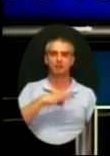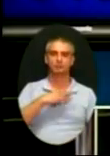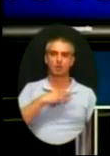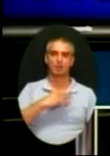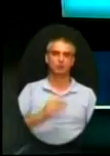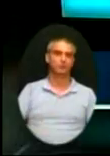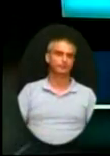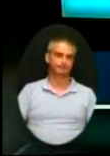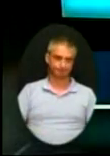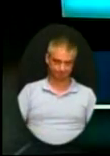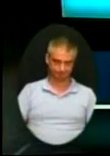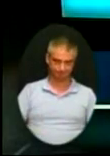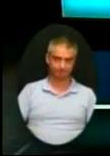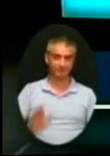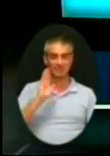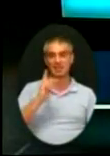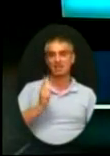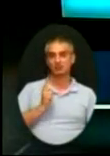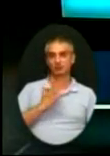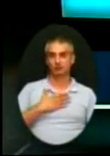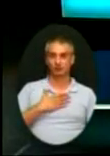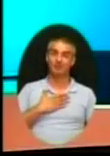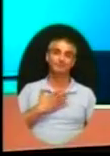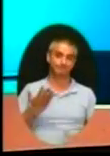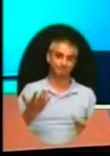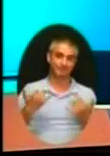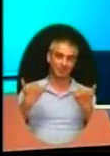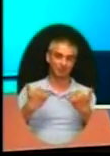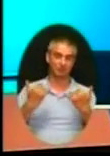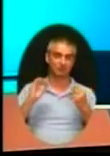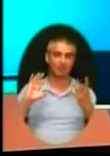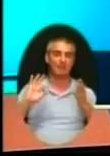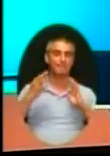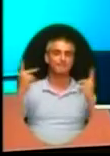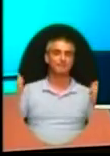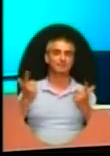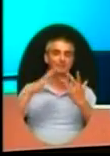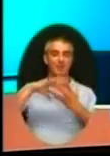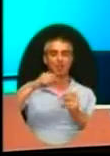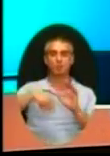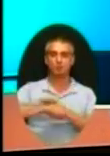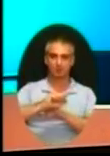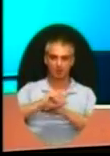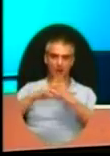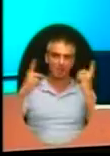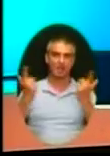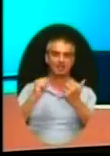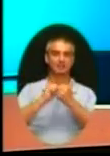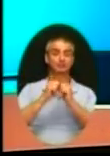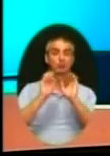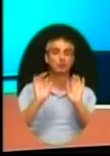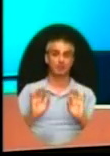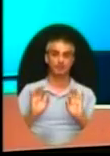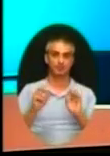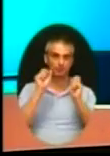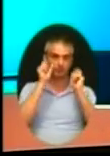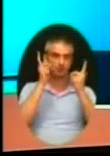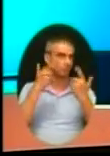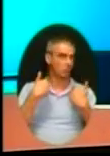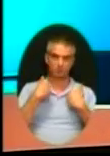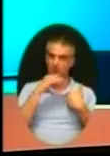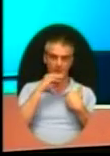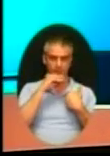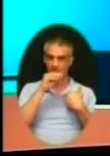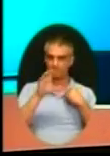שלנו. והקריאה האישית שלי, איך לא בימים אלה של פסטיבל המונדיאל, על חגיגת ספורט אמיתית, ותתפלו, אני